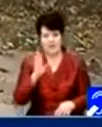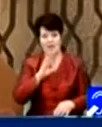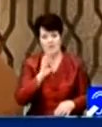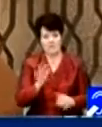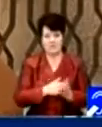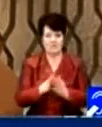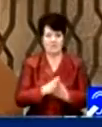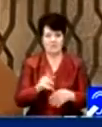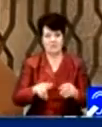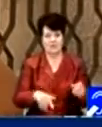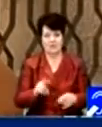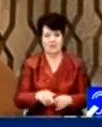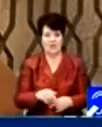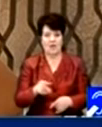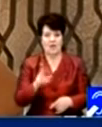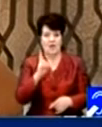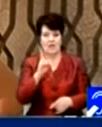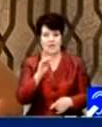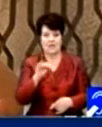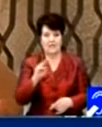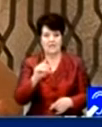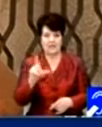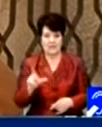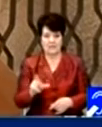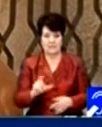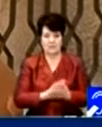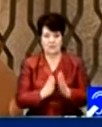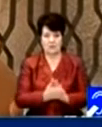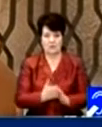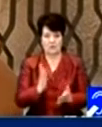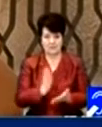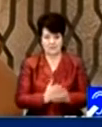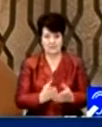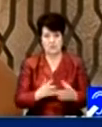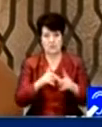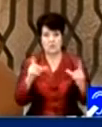săpun. Situația este cumva critică pentru că avem școli în care nu se cumpără